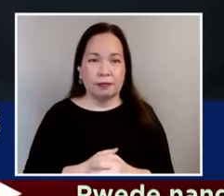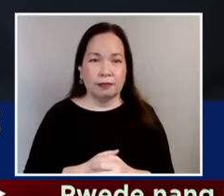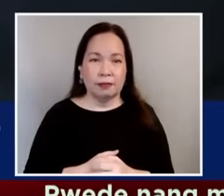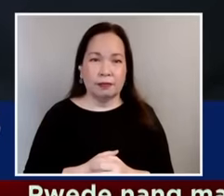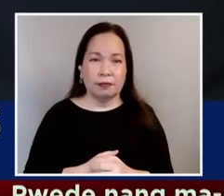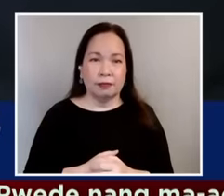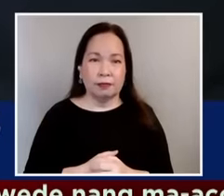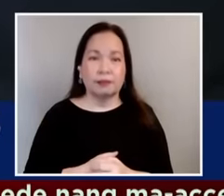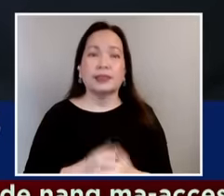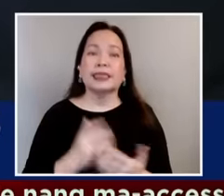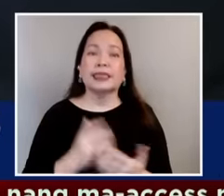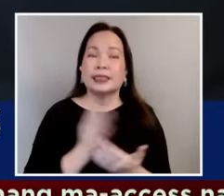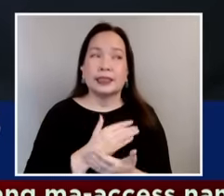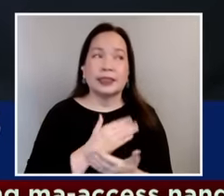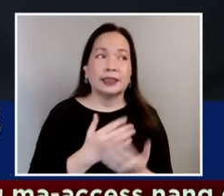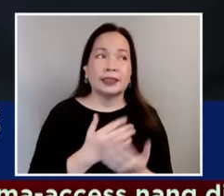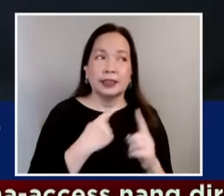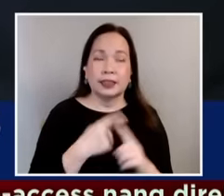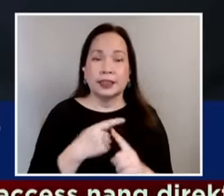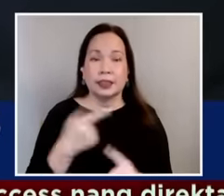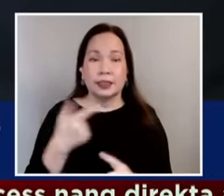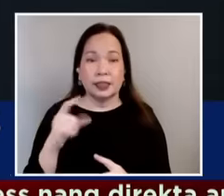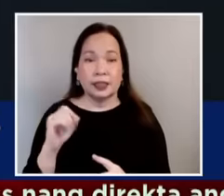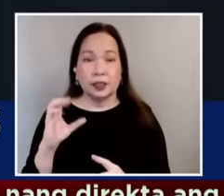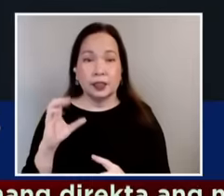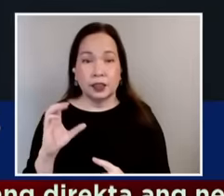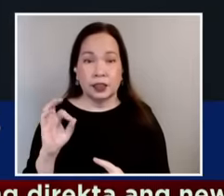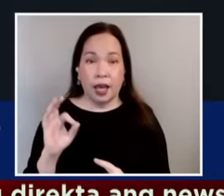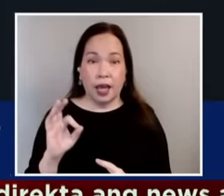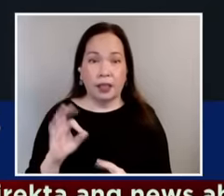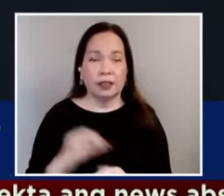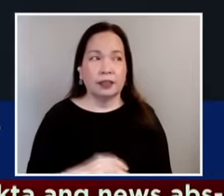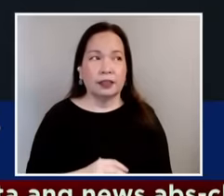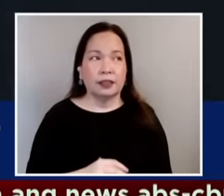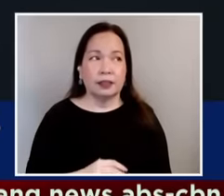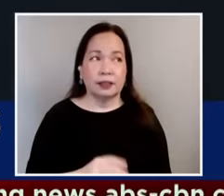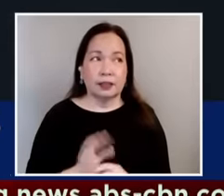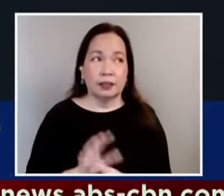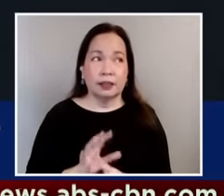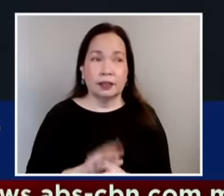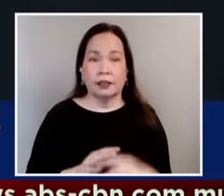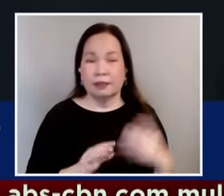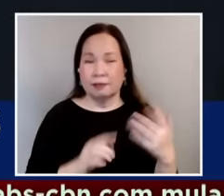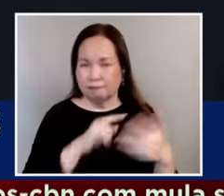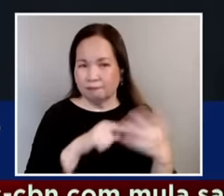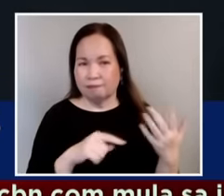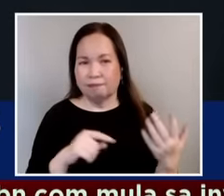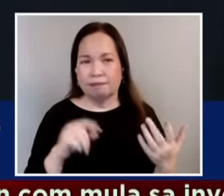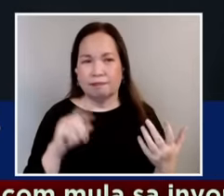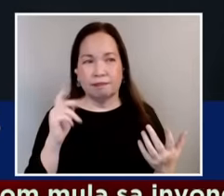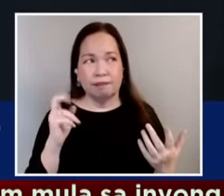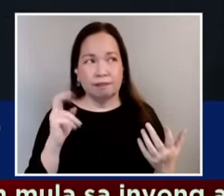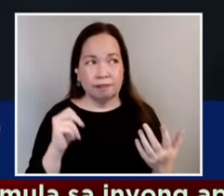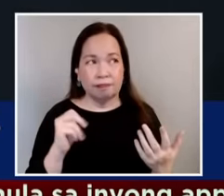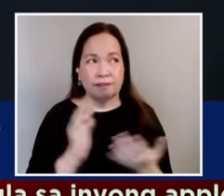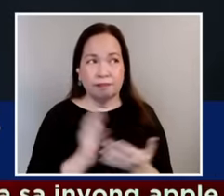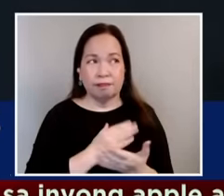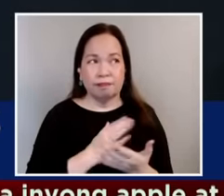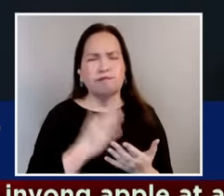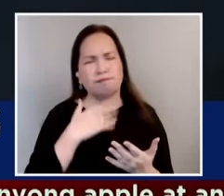Inawit naman ni Fana ang Glock 9 hit na Love Story Ko. Ibinirit ni Angela Ken ang kanta ni Jamie, Napansinin Mo Naman